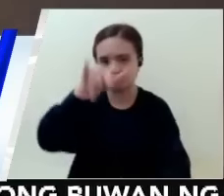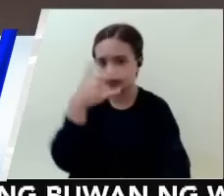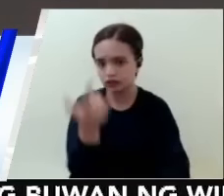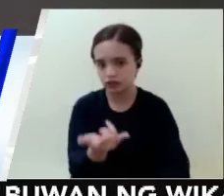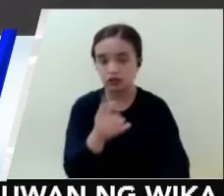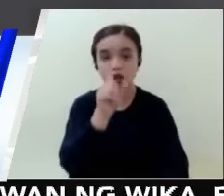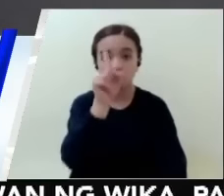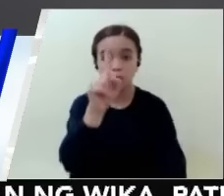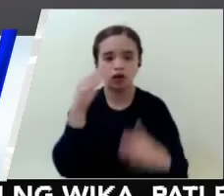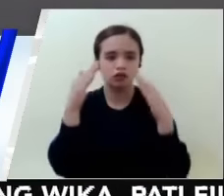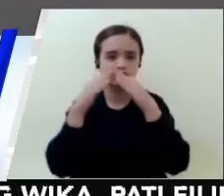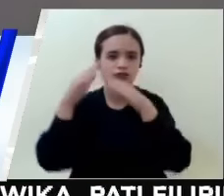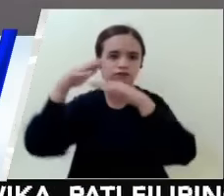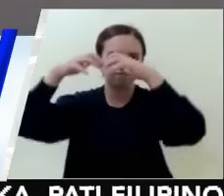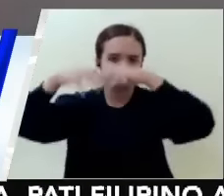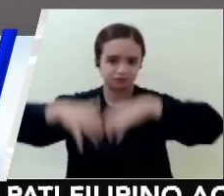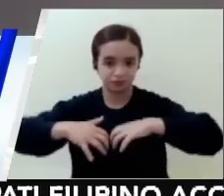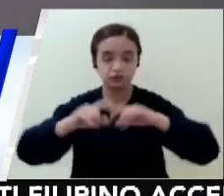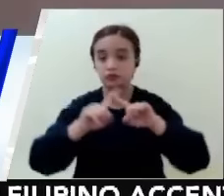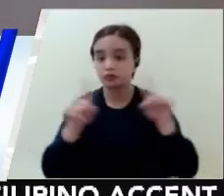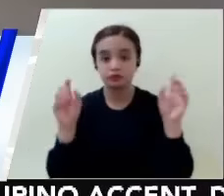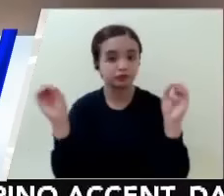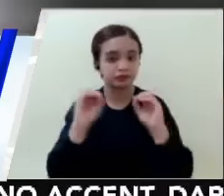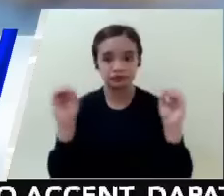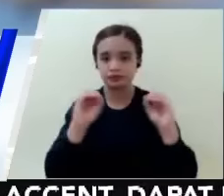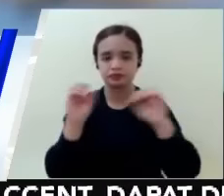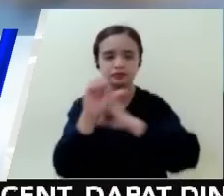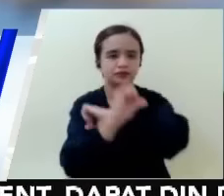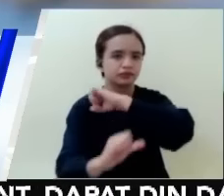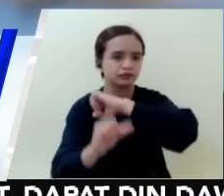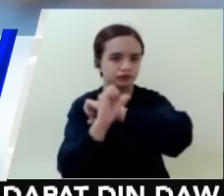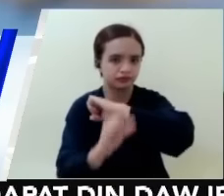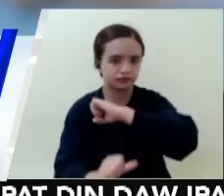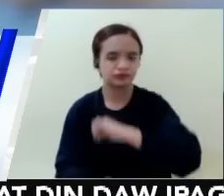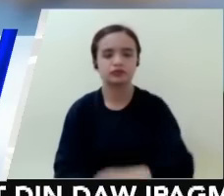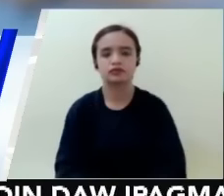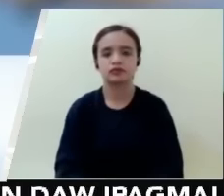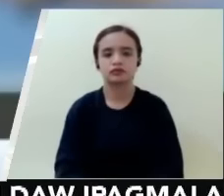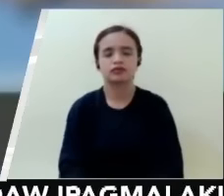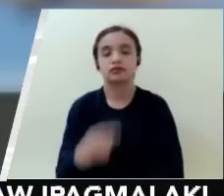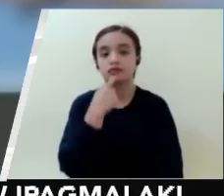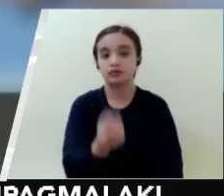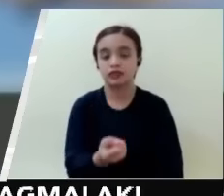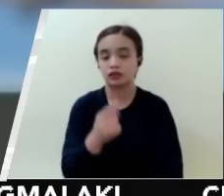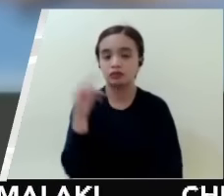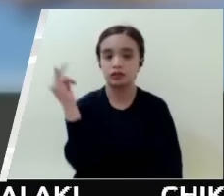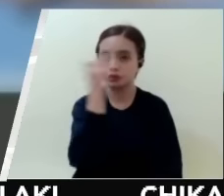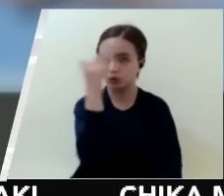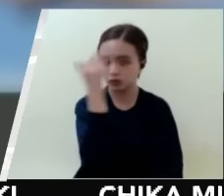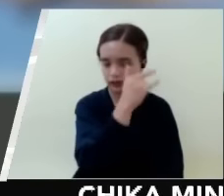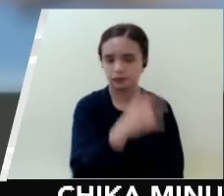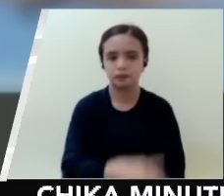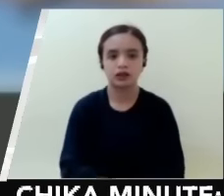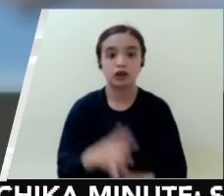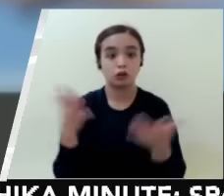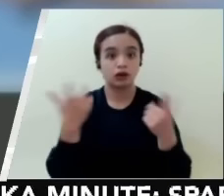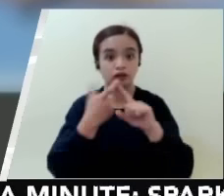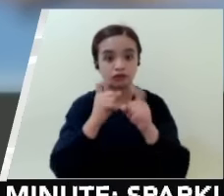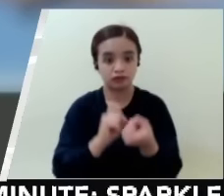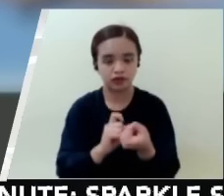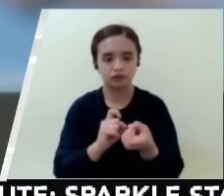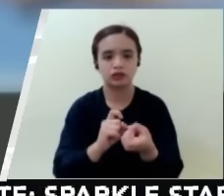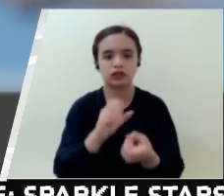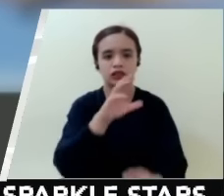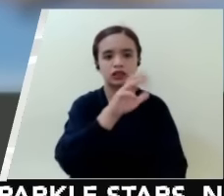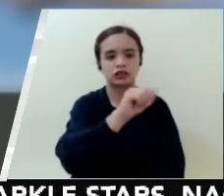nadamay at napinsala pero walang nasaktang residente. Ayon sa airline na Vuepaz, galing sa bayan ng Cascavel,